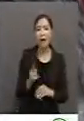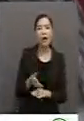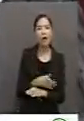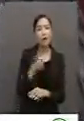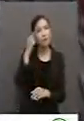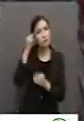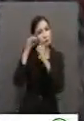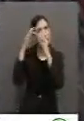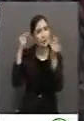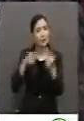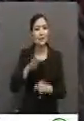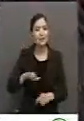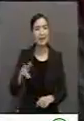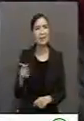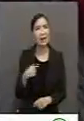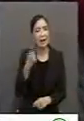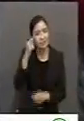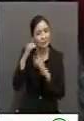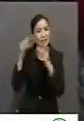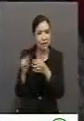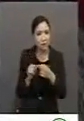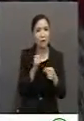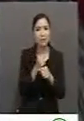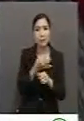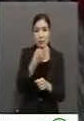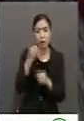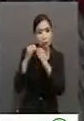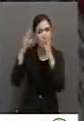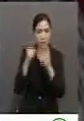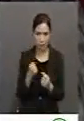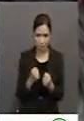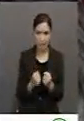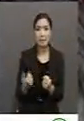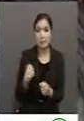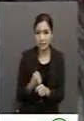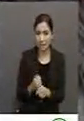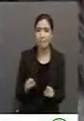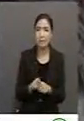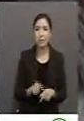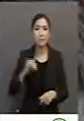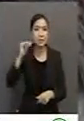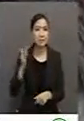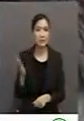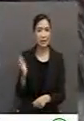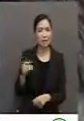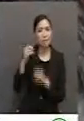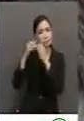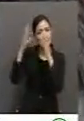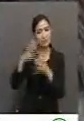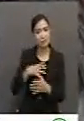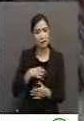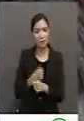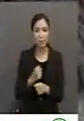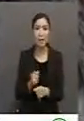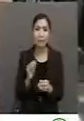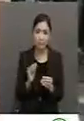ากความฝันในวัยเด็กเสมอค่ะถ้าเกิดว่าไม่ละทิ้งความพยายามอย่างคุณพี่บรรเจิดที่มีความใฝ่ฝันอยาก